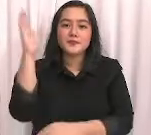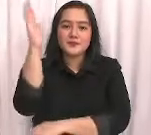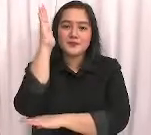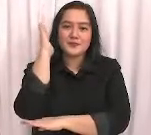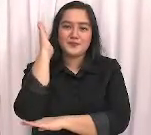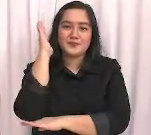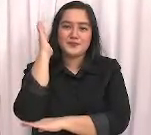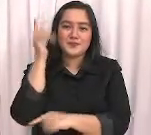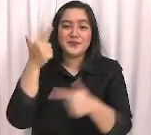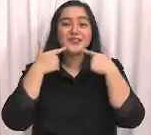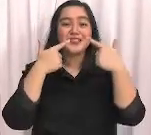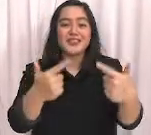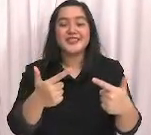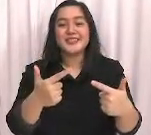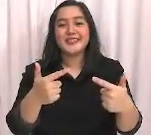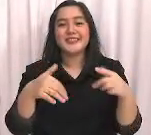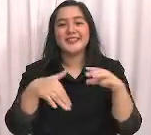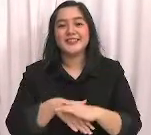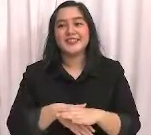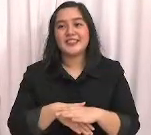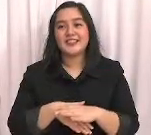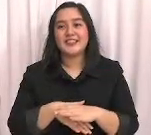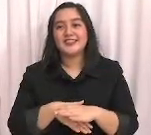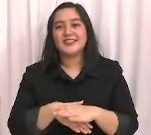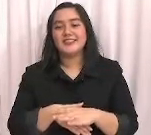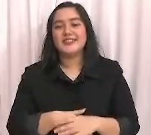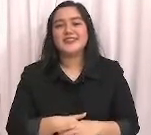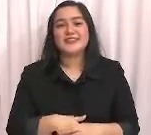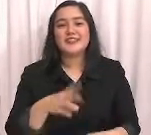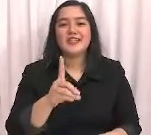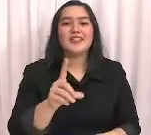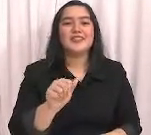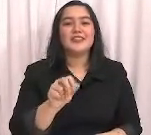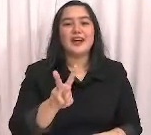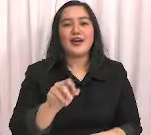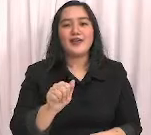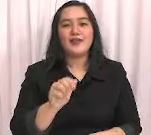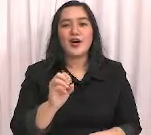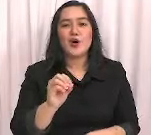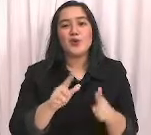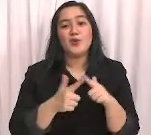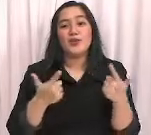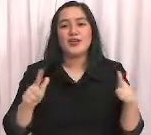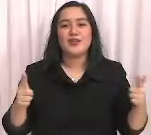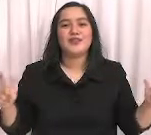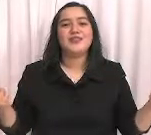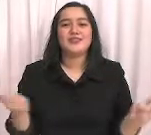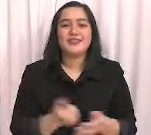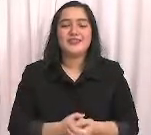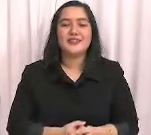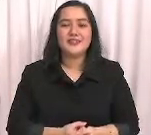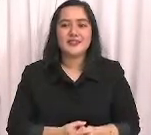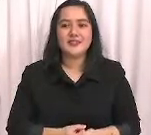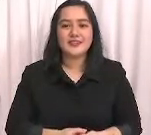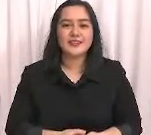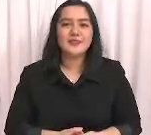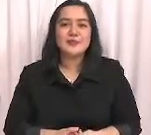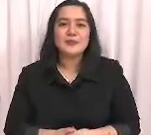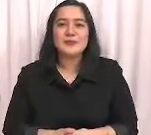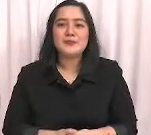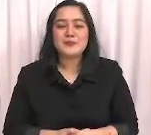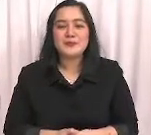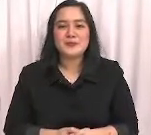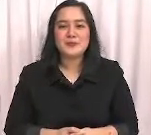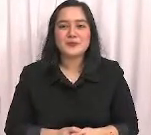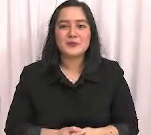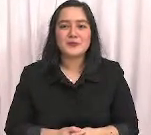Mayong udto. Kaninyo, tama ba? Yes, Pastor. Yeah. Pasar. Kaninyo tanan. Yes. Yeah, maayong udto, kaninyo tanan. Yes.